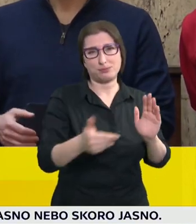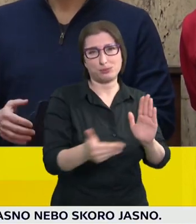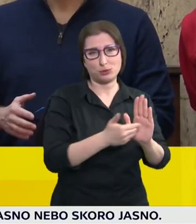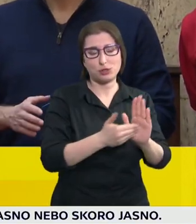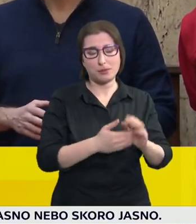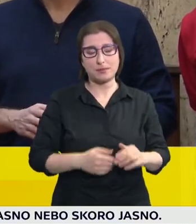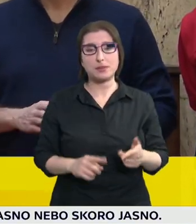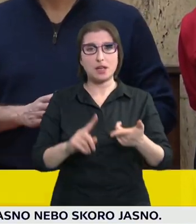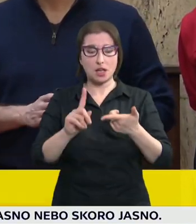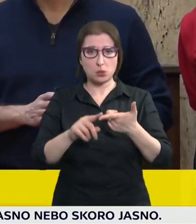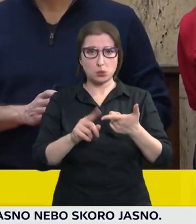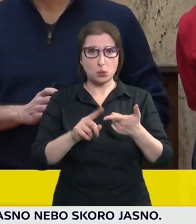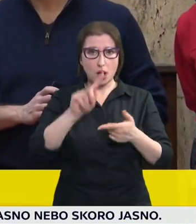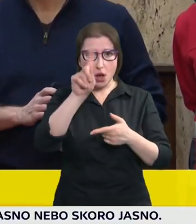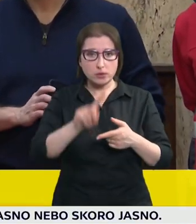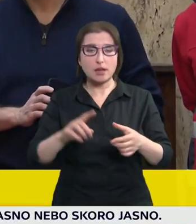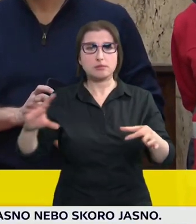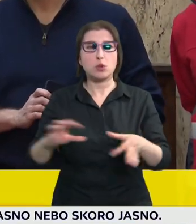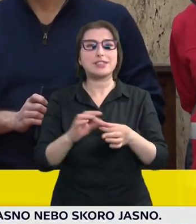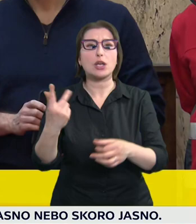druhou otázku, týká očkování.